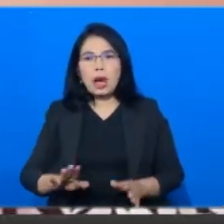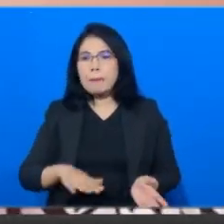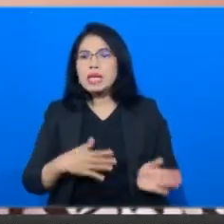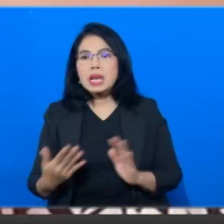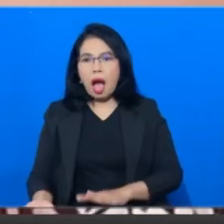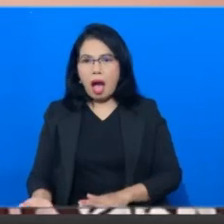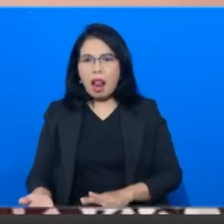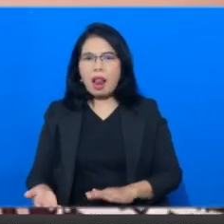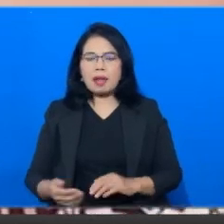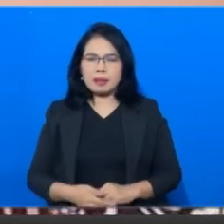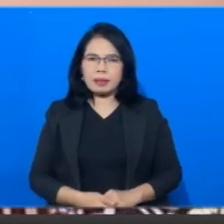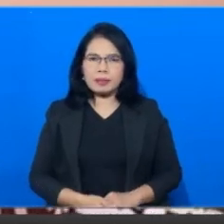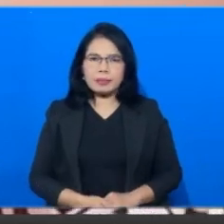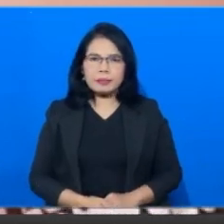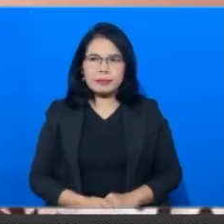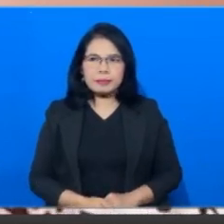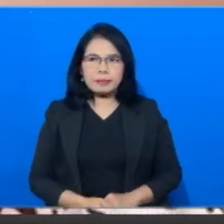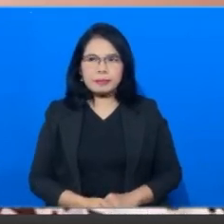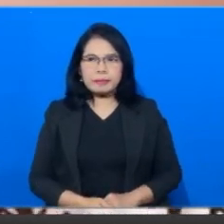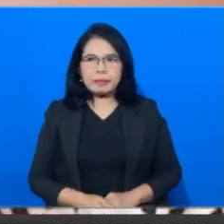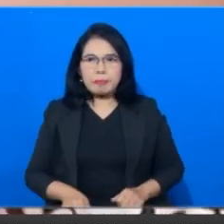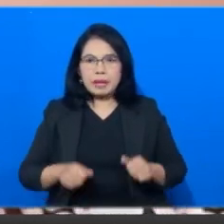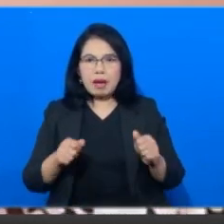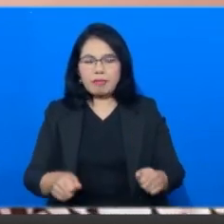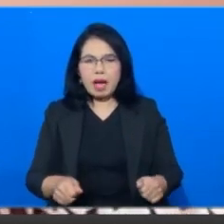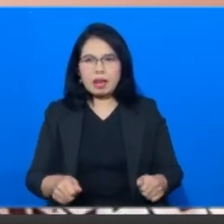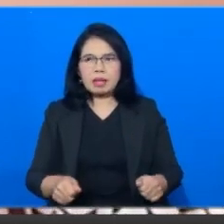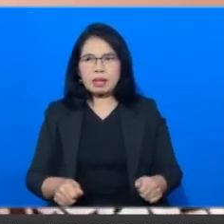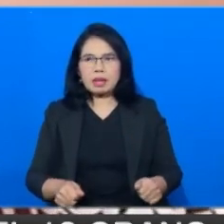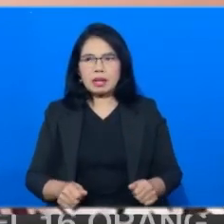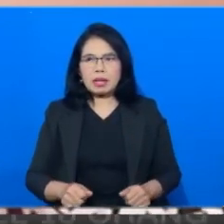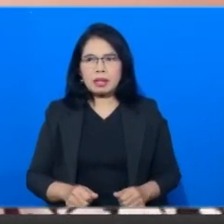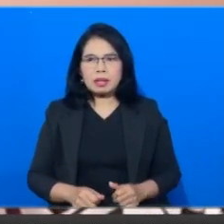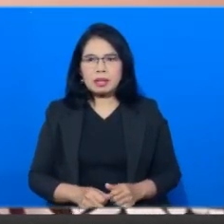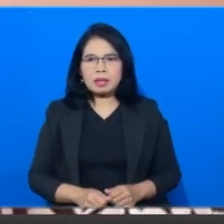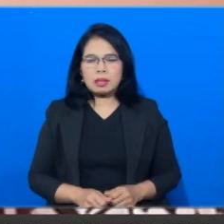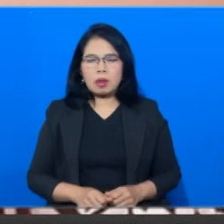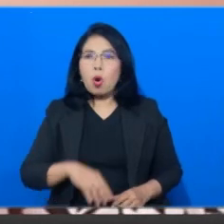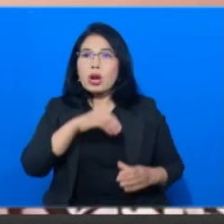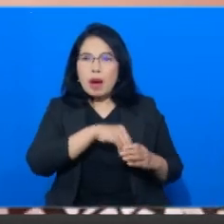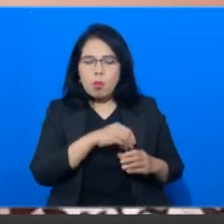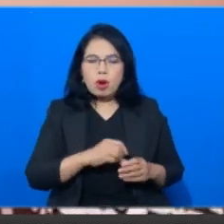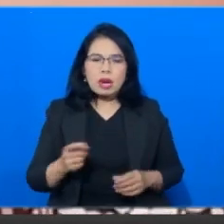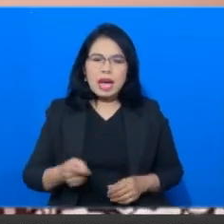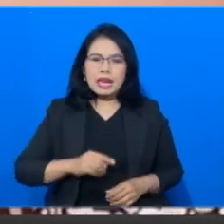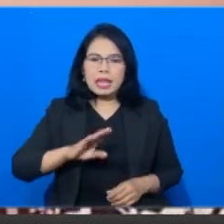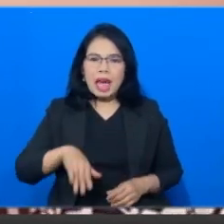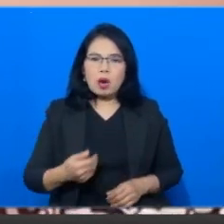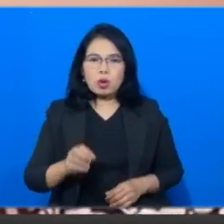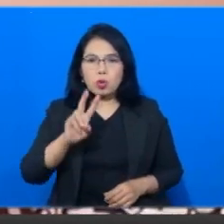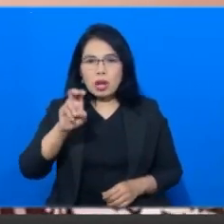berangkat haji daftar dari tahun berapa, Pak? Dari mulai 2013. 13. Itu hasil dari apa,